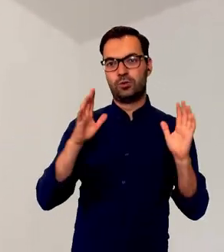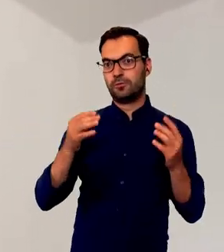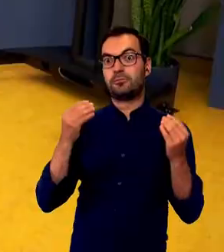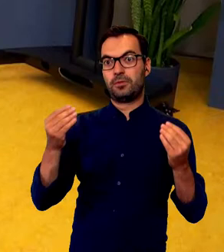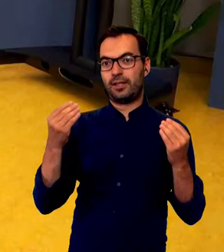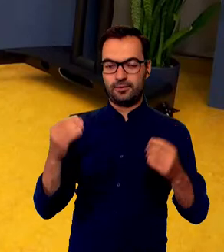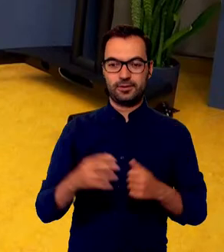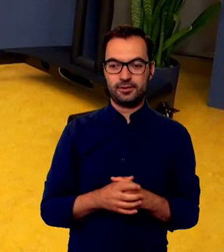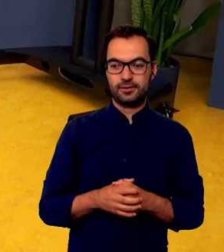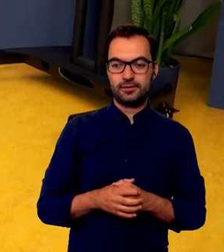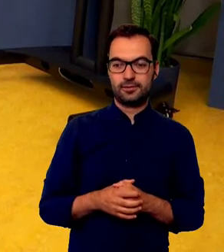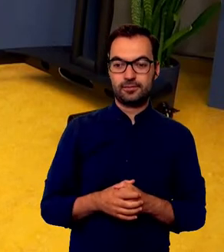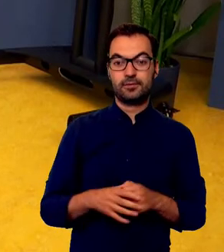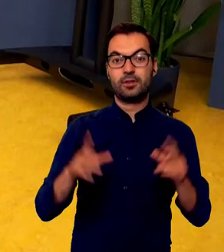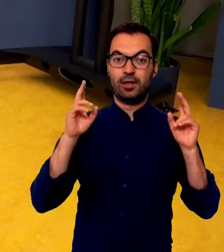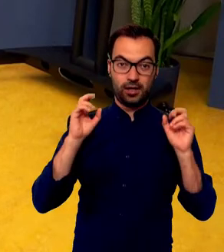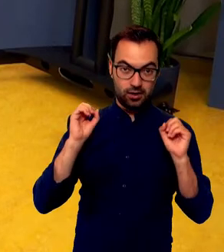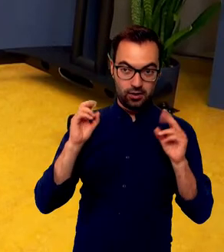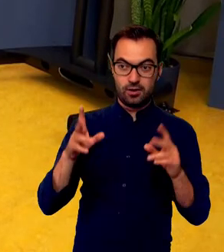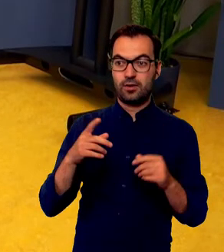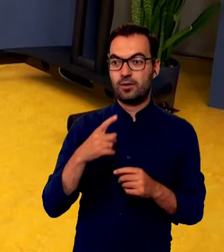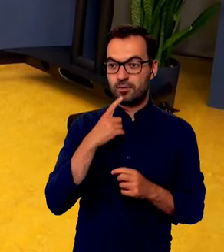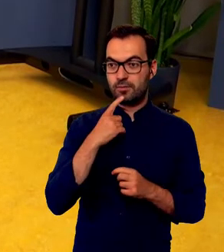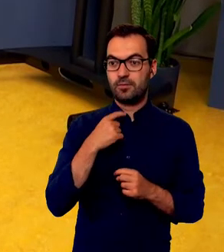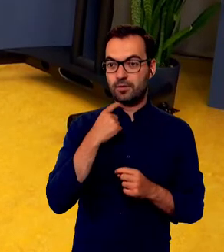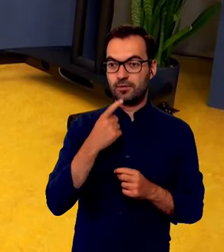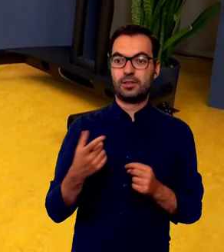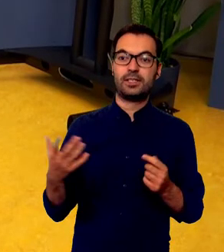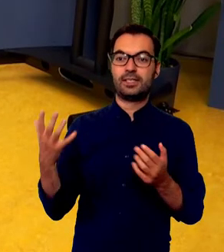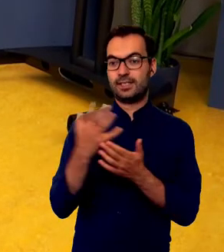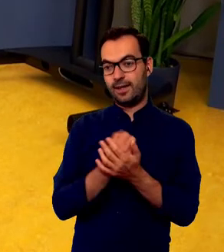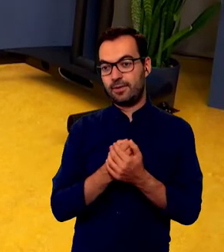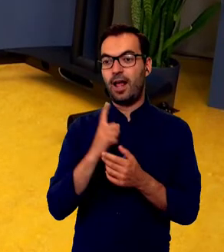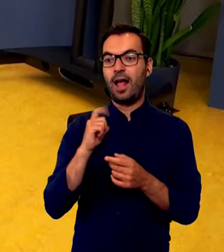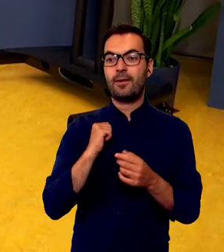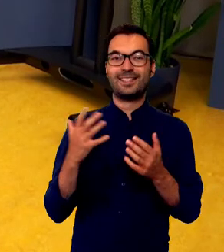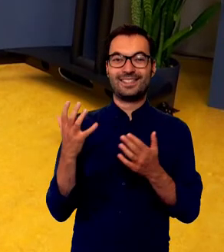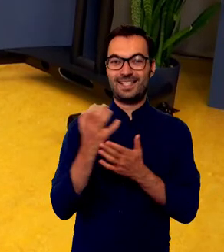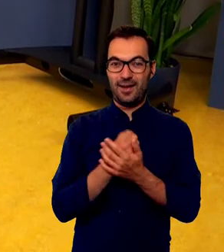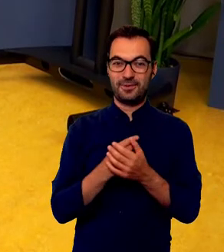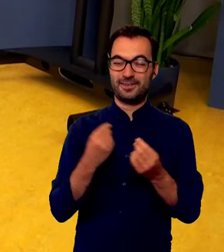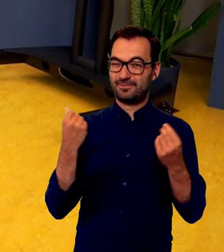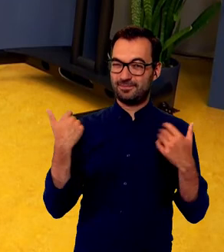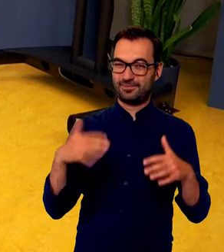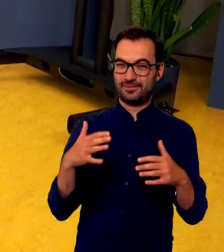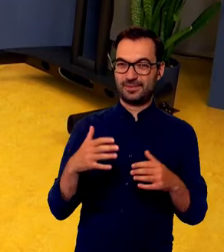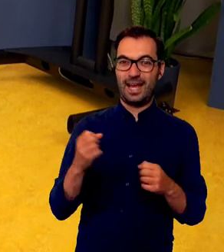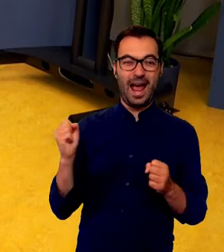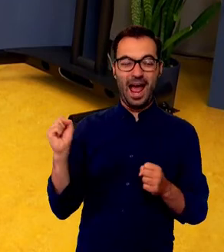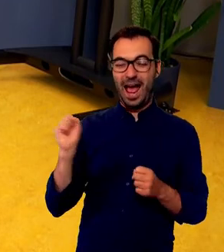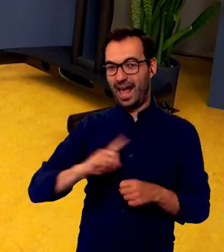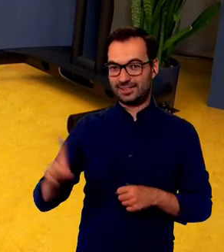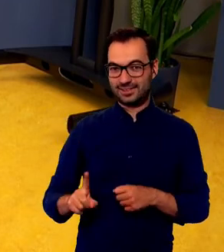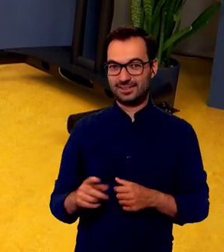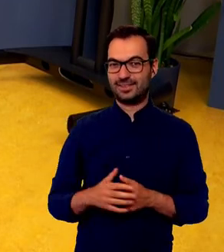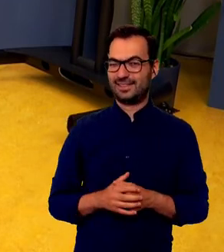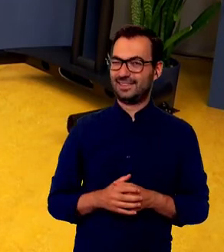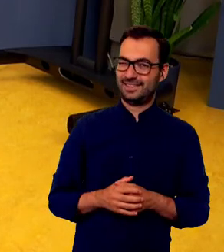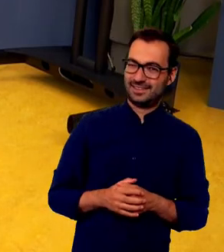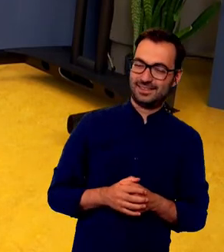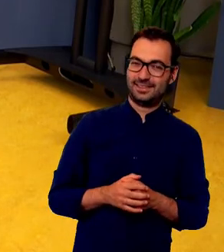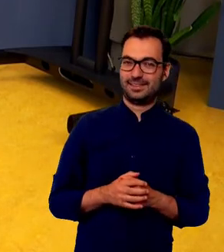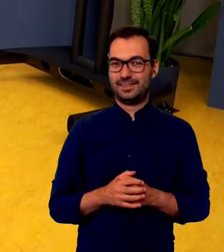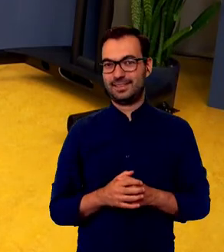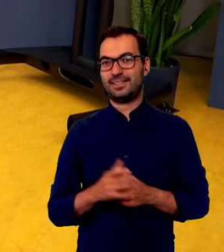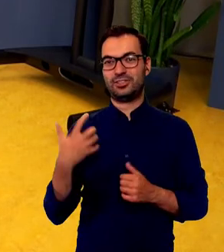coś fantastycznego, ale powiedz, no to dobra, zarobisz, ale żeby zarobić aż takie pieniądze na tym, co